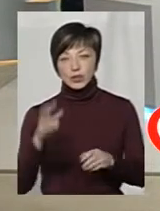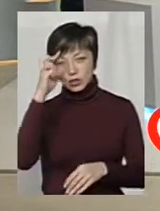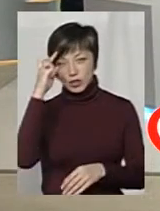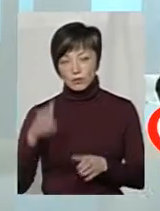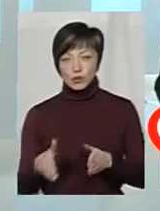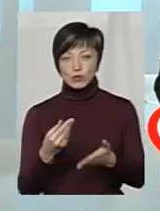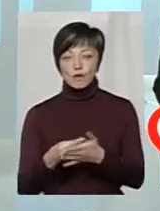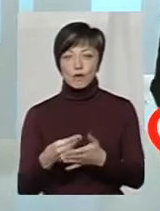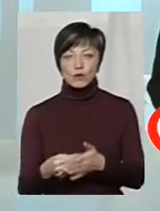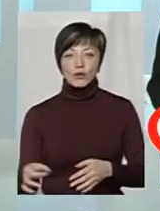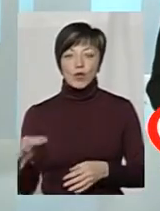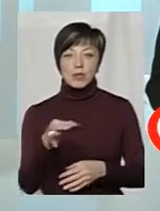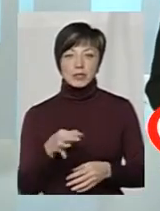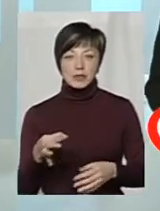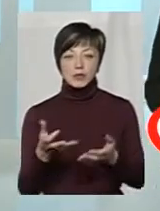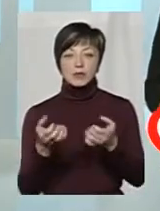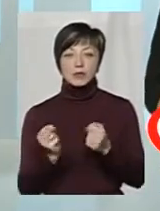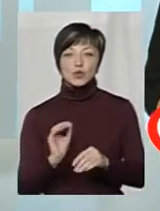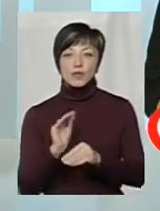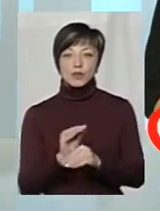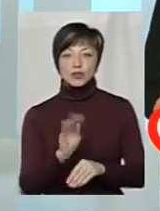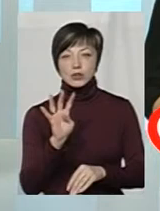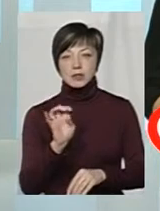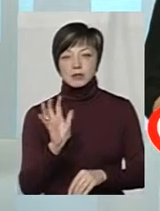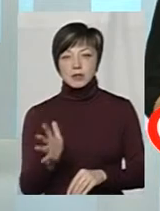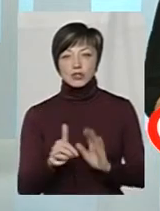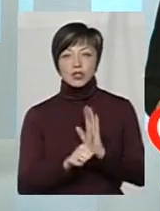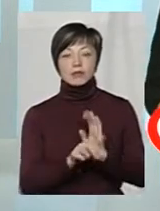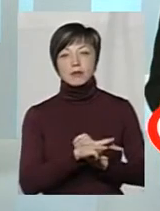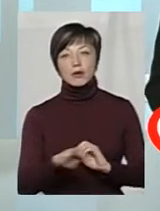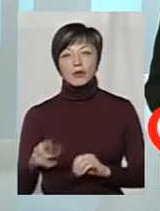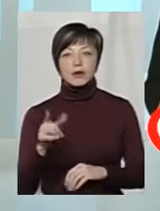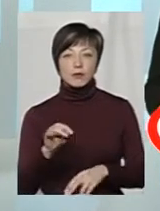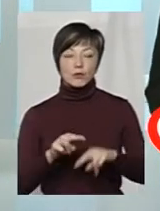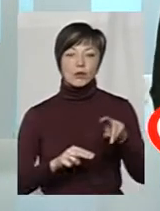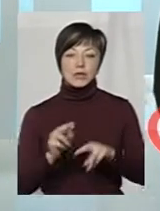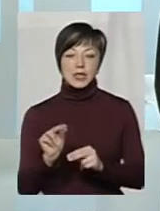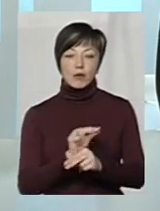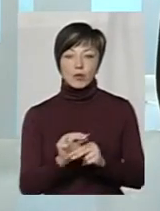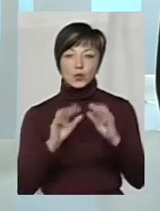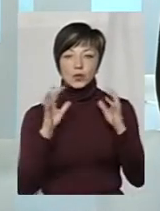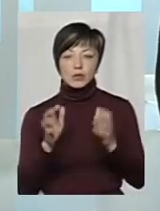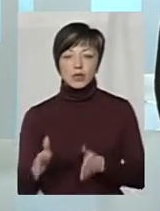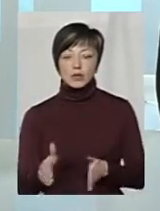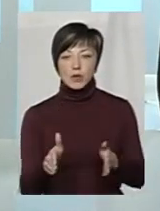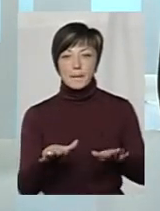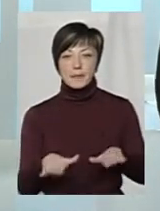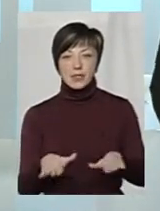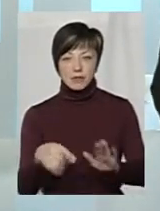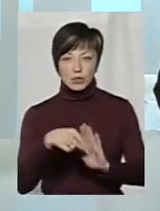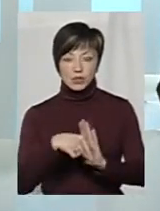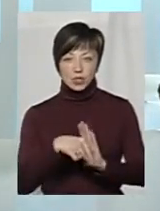дорожнього фонду в цьому році обласний бюджет отримав субвенцію 456 мільйонів гривень на будівництво, ремонт та утримання доріг місцевого